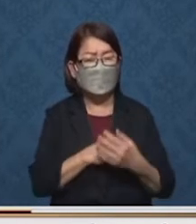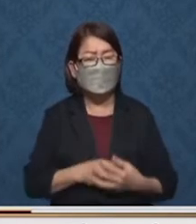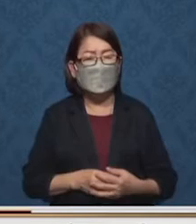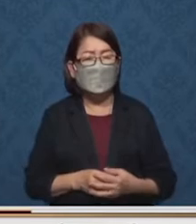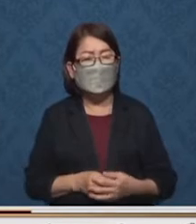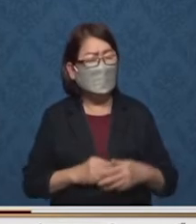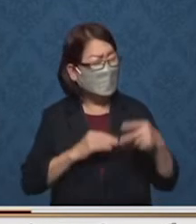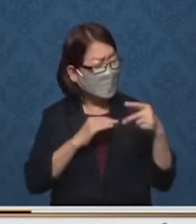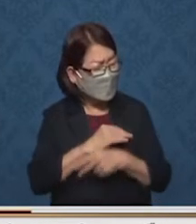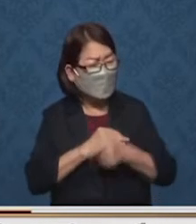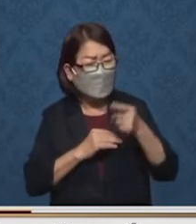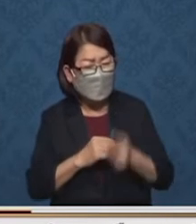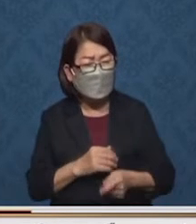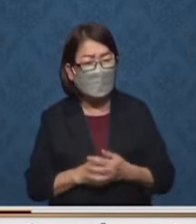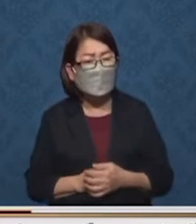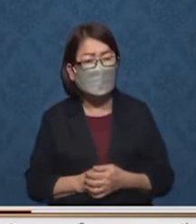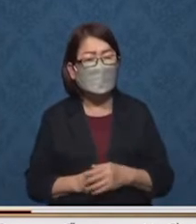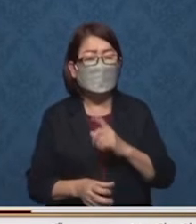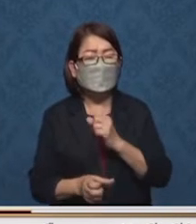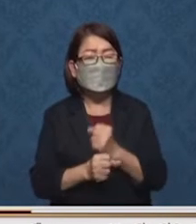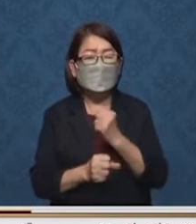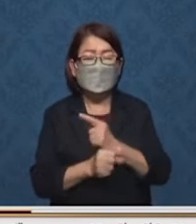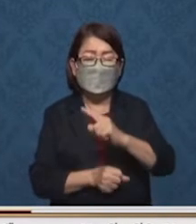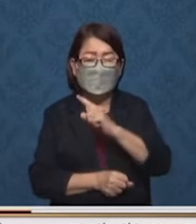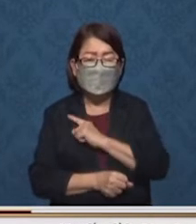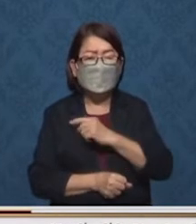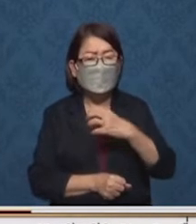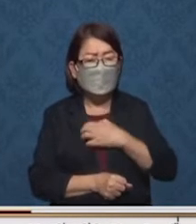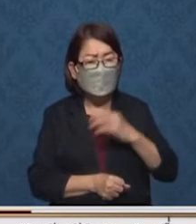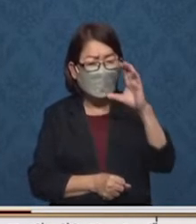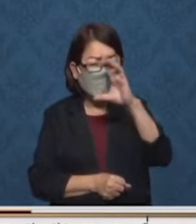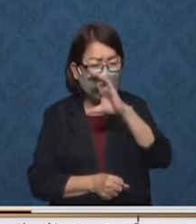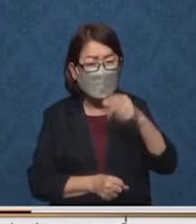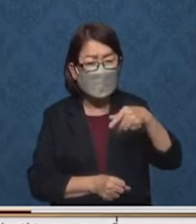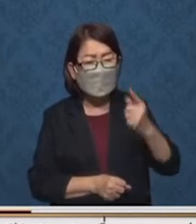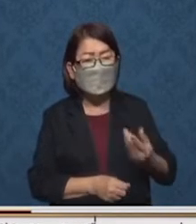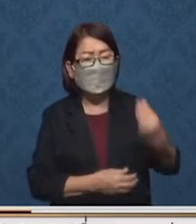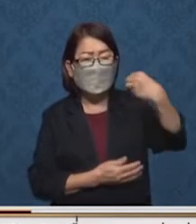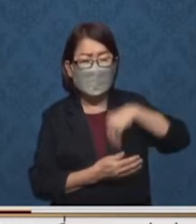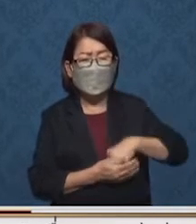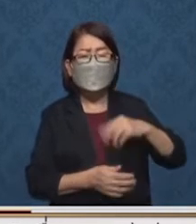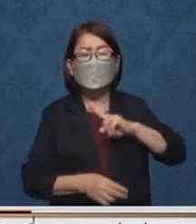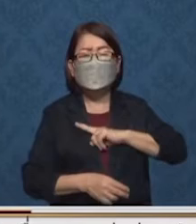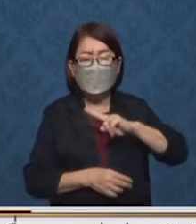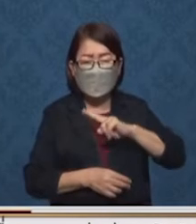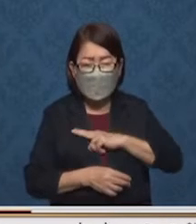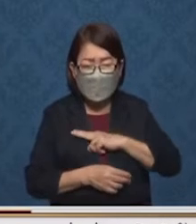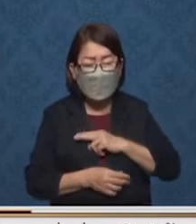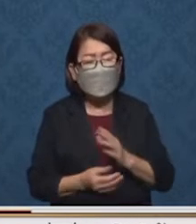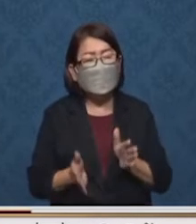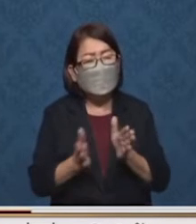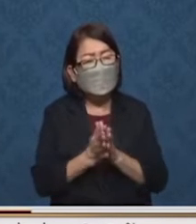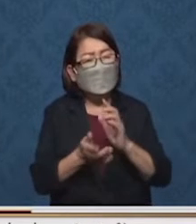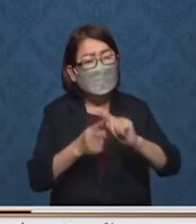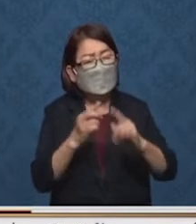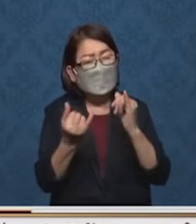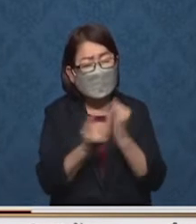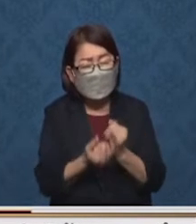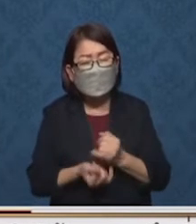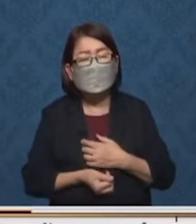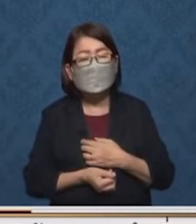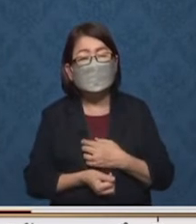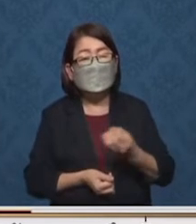อ่าพุทธจริตในการทำหน้าที่เพื่อให้ได้ประโยชน์จริงอยู่ครับท่านท่านอาจจะบอกผมว่า